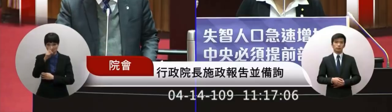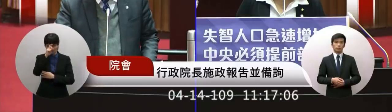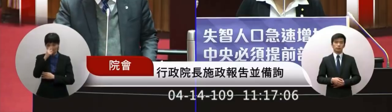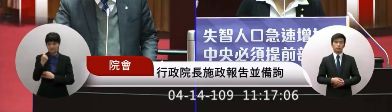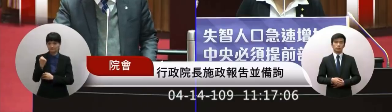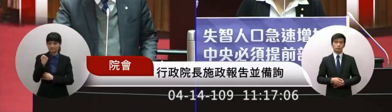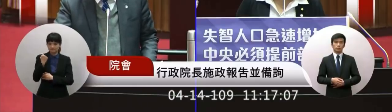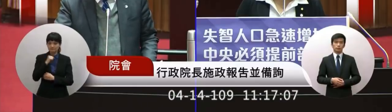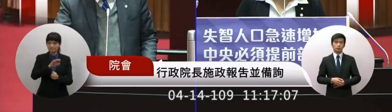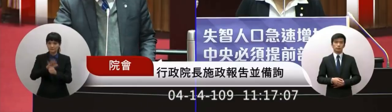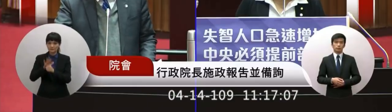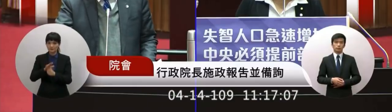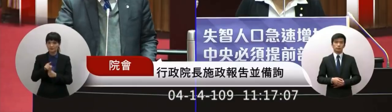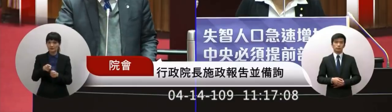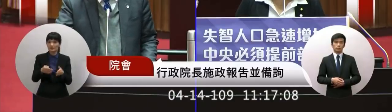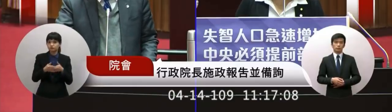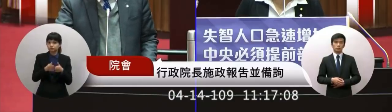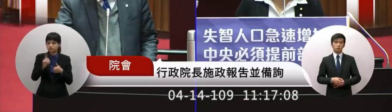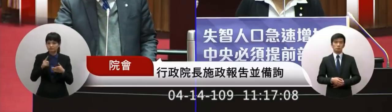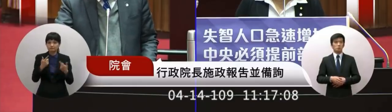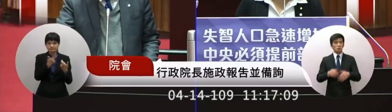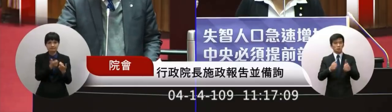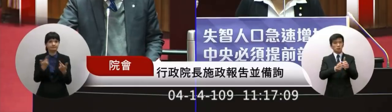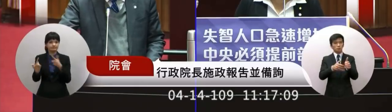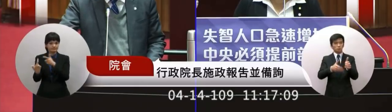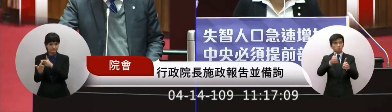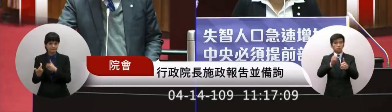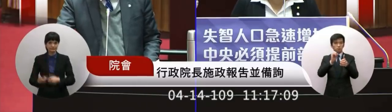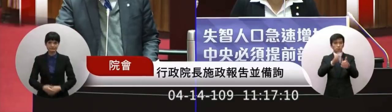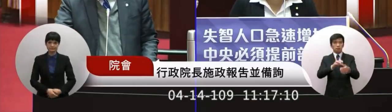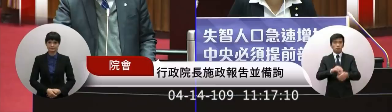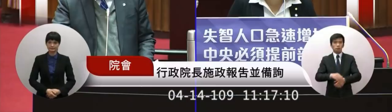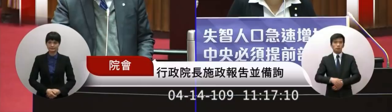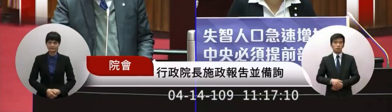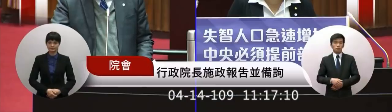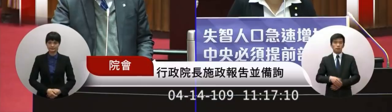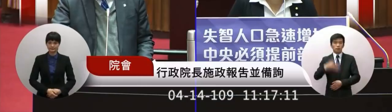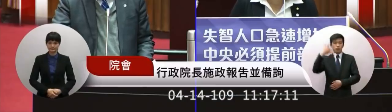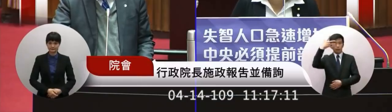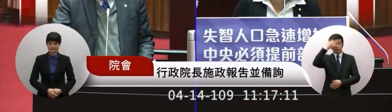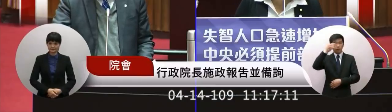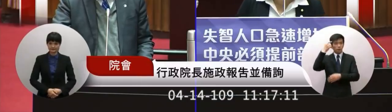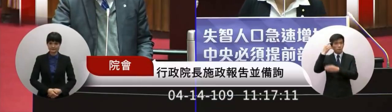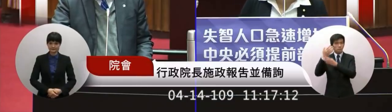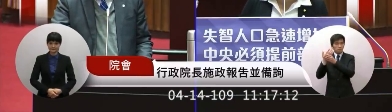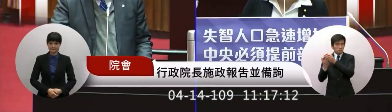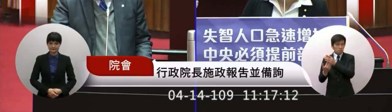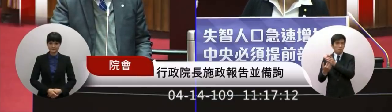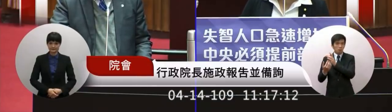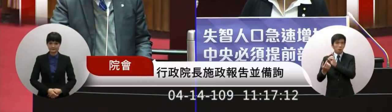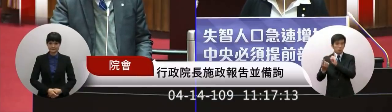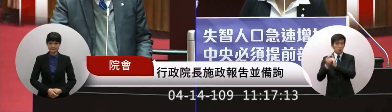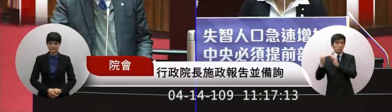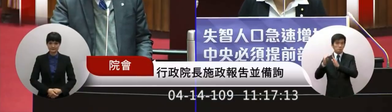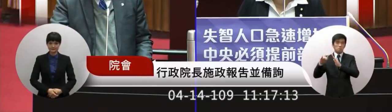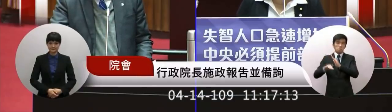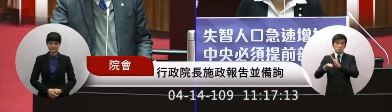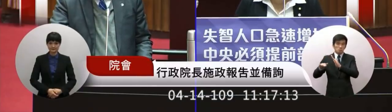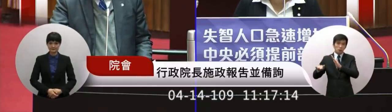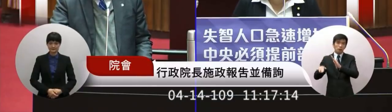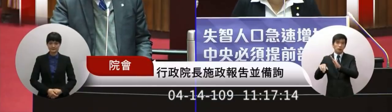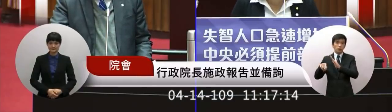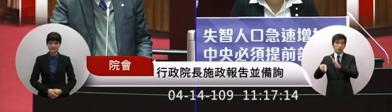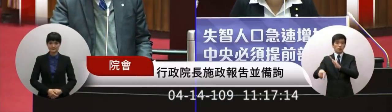的訴求因為市長因為這個老人私自對這個家庭來說是